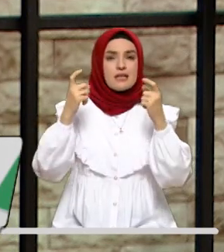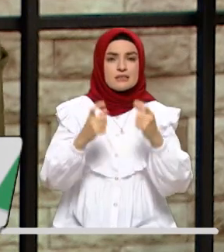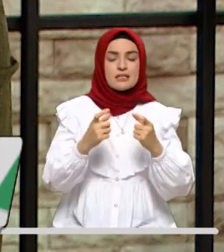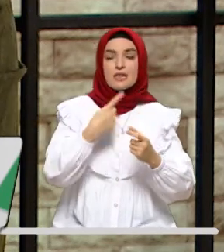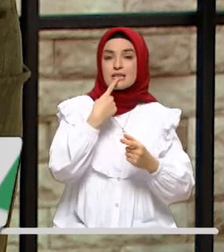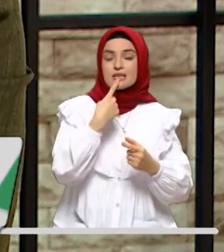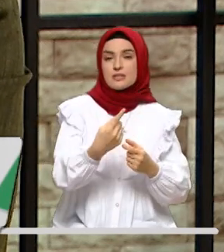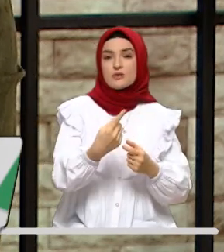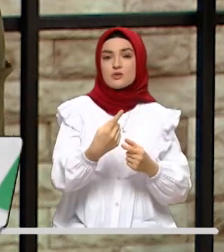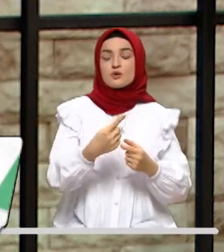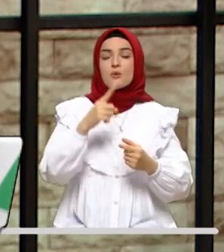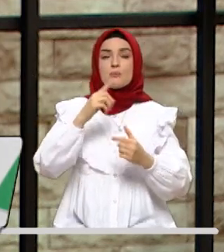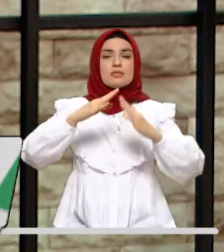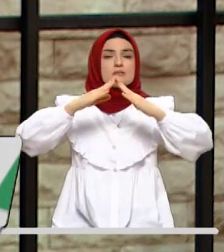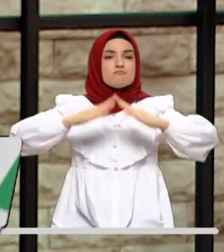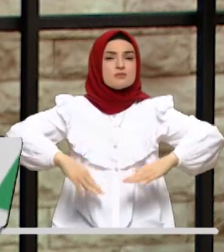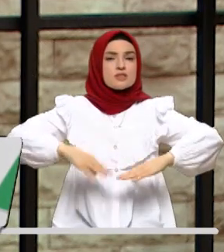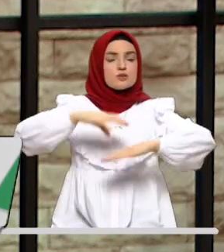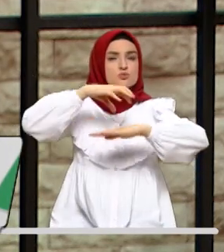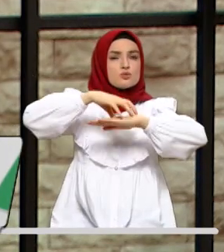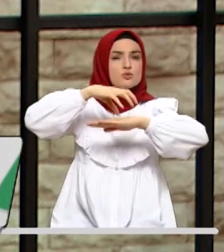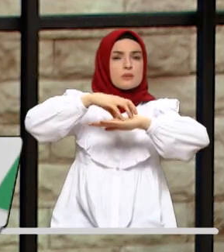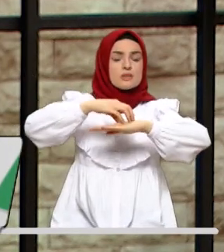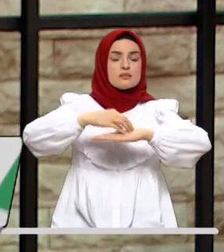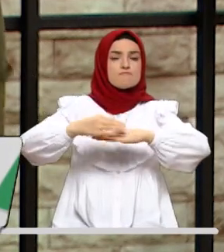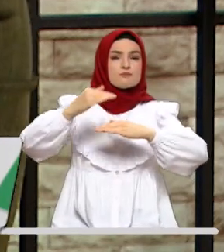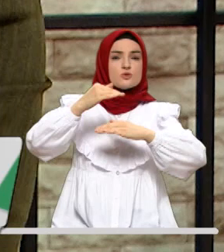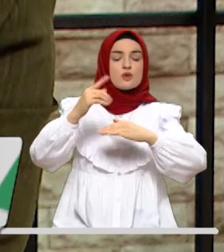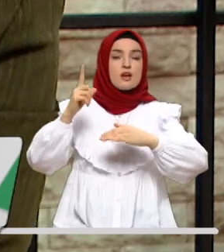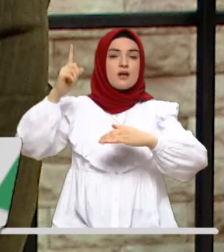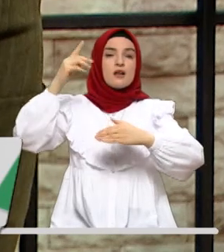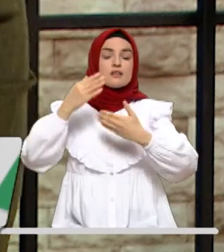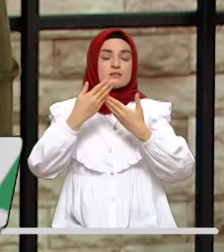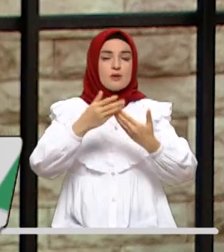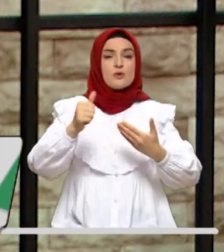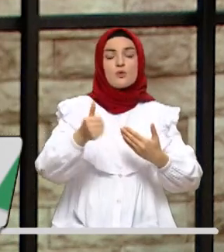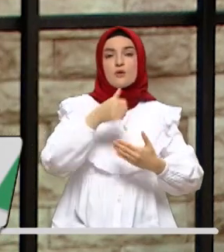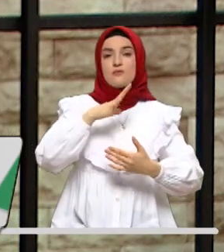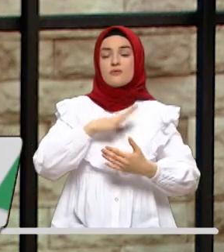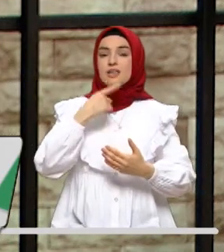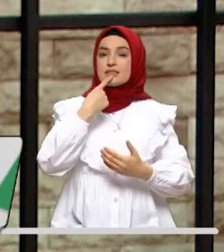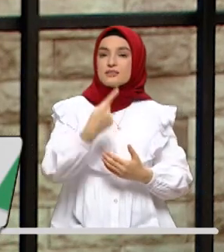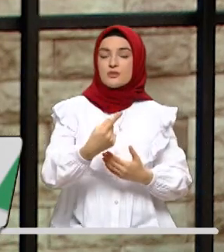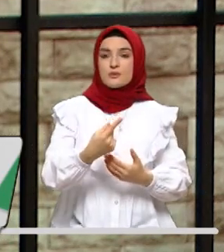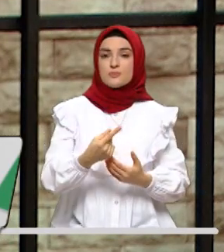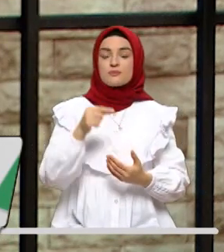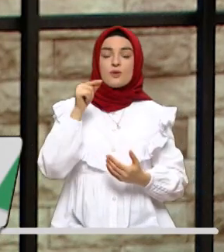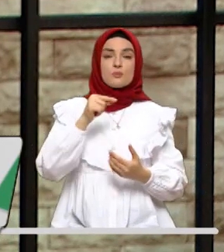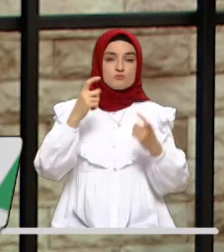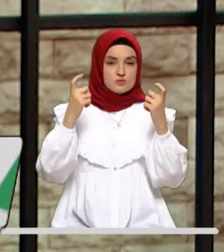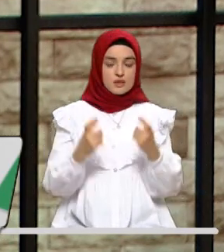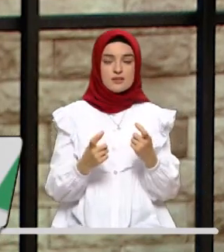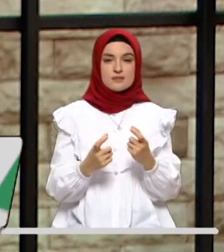yer. Bir yıkık türbesinin üstüne Mevla titrer. Bir yıkık türbenin üstüne Mevla'nın titrediği